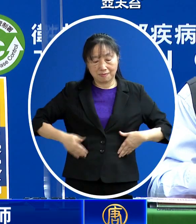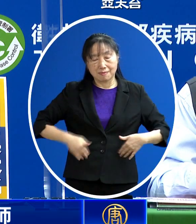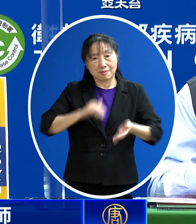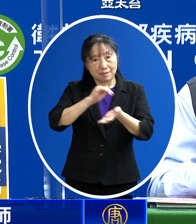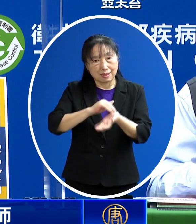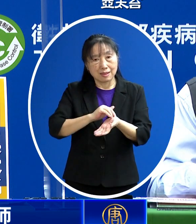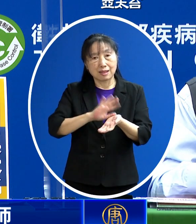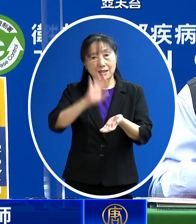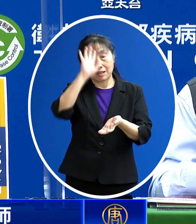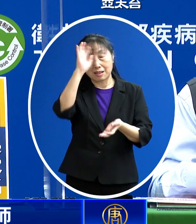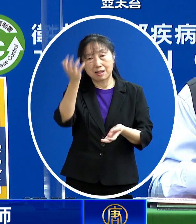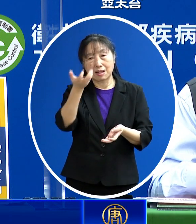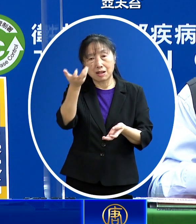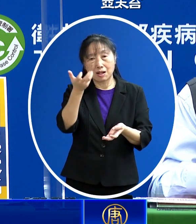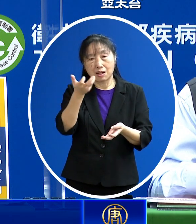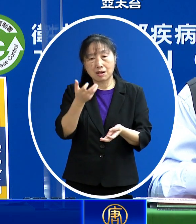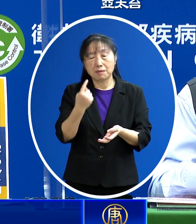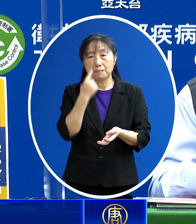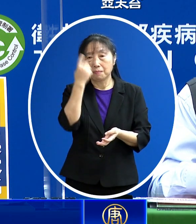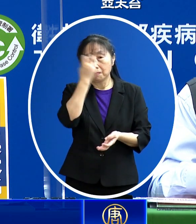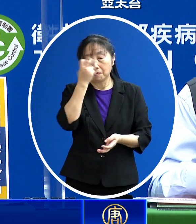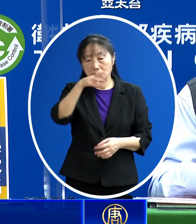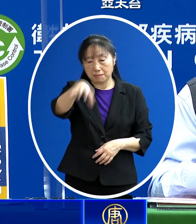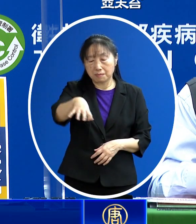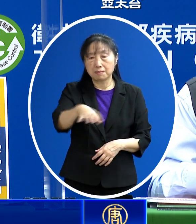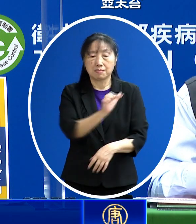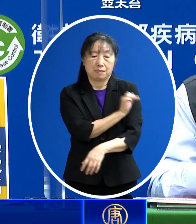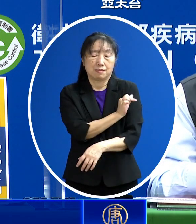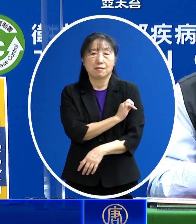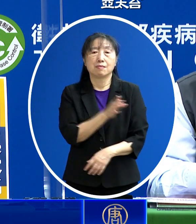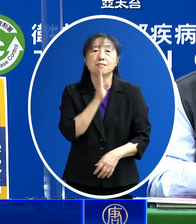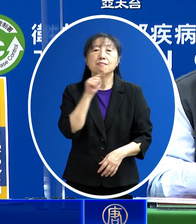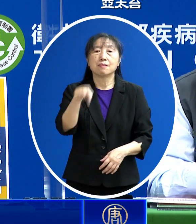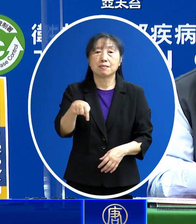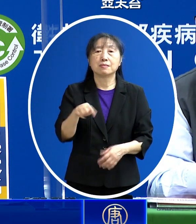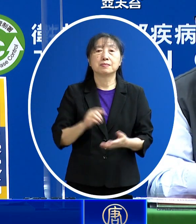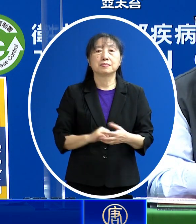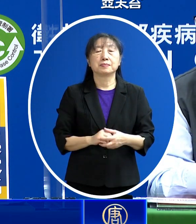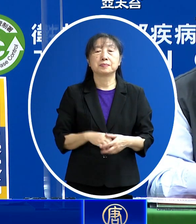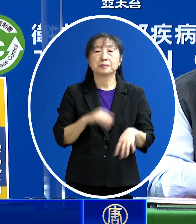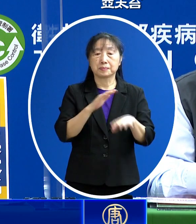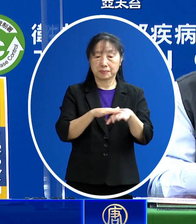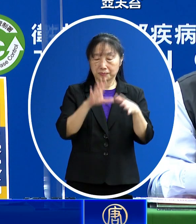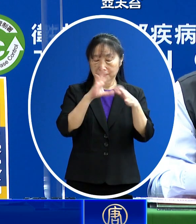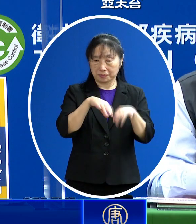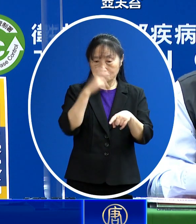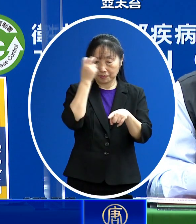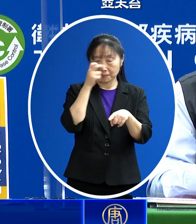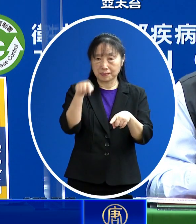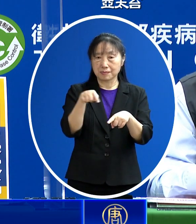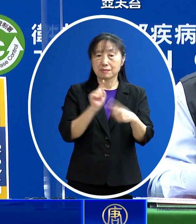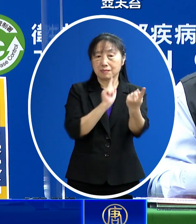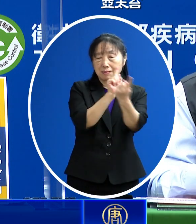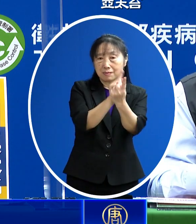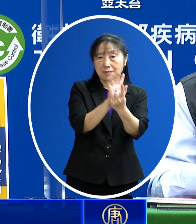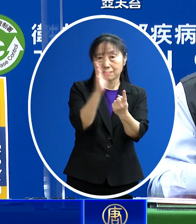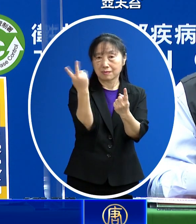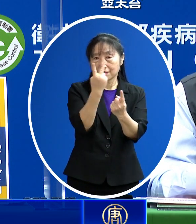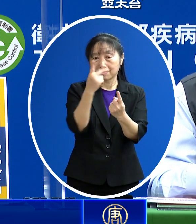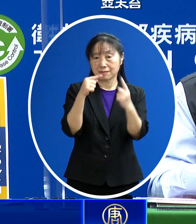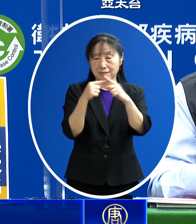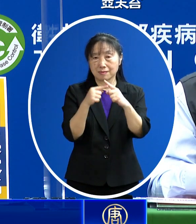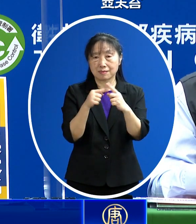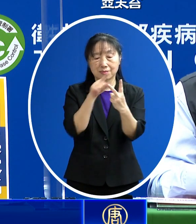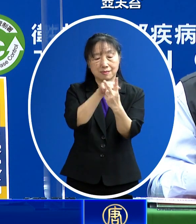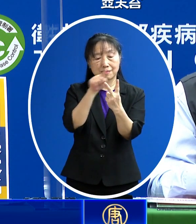烧筛检站的护理师，那有入院动线的导引，那中间查出来有相关有接触过有2位